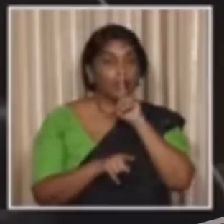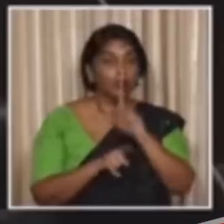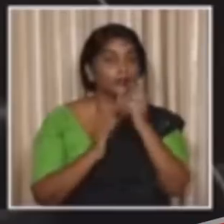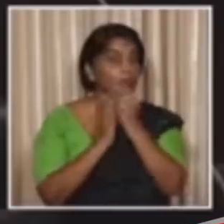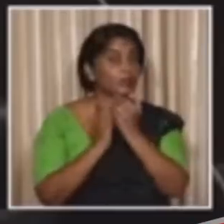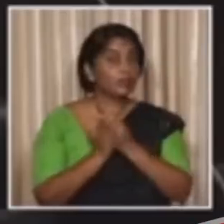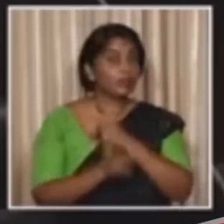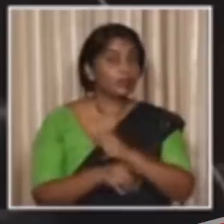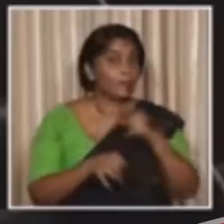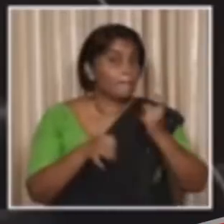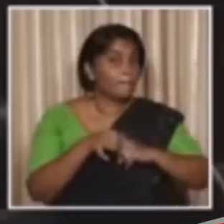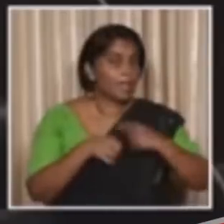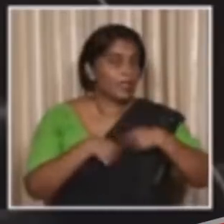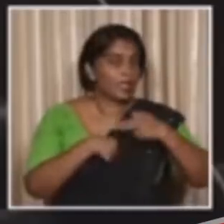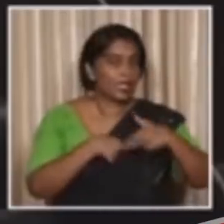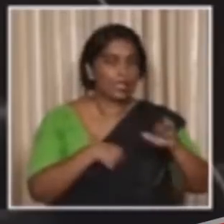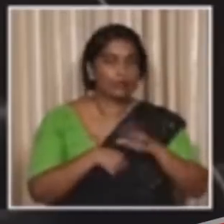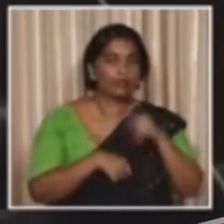නෙවෙයි